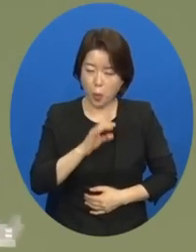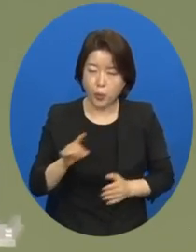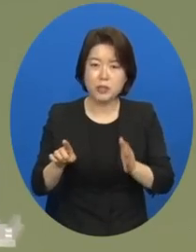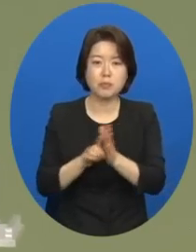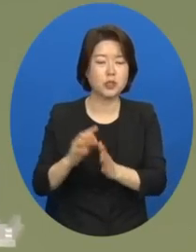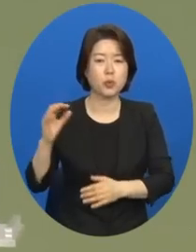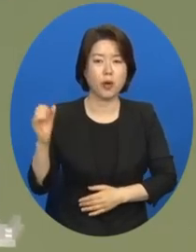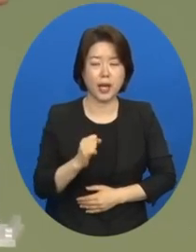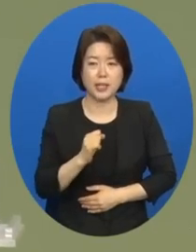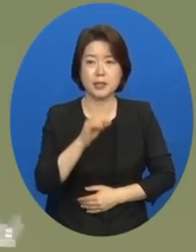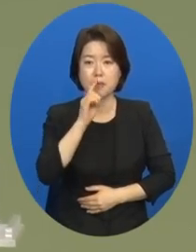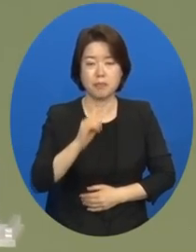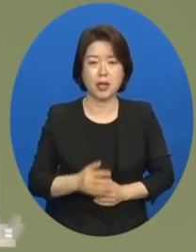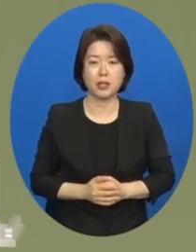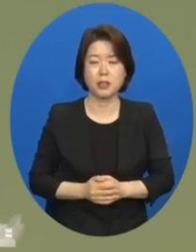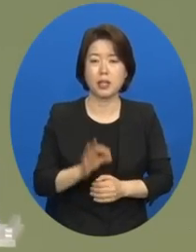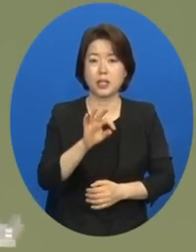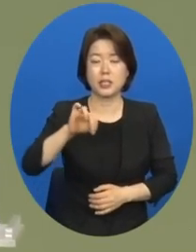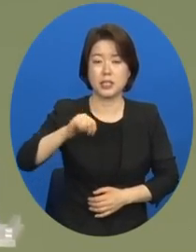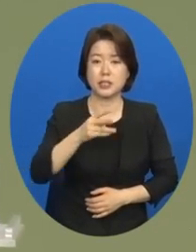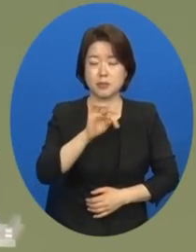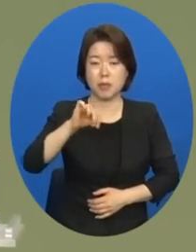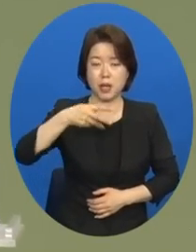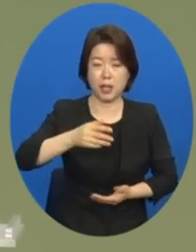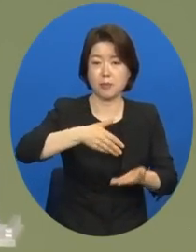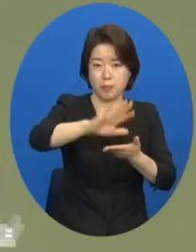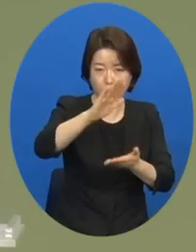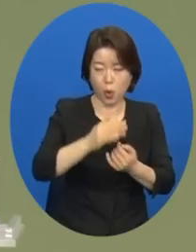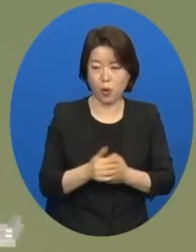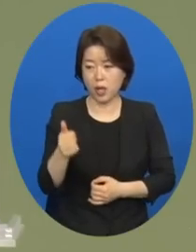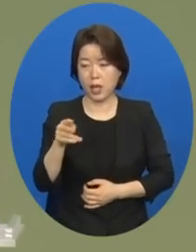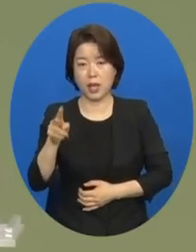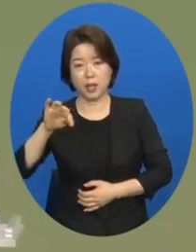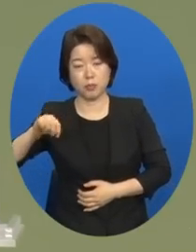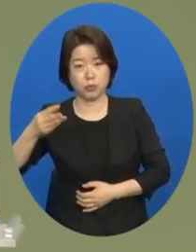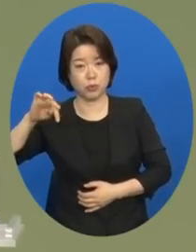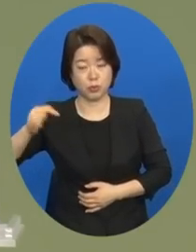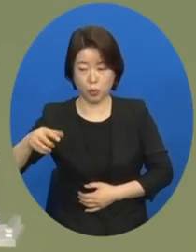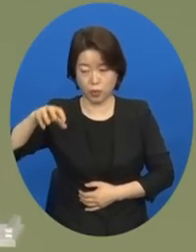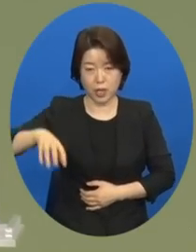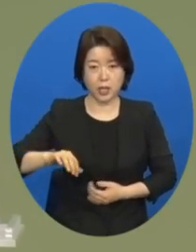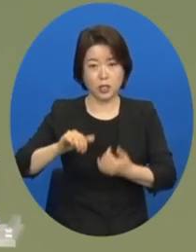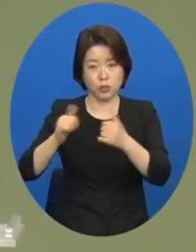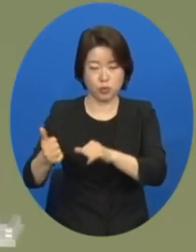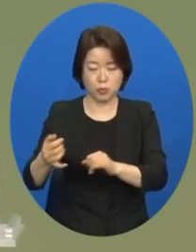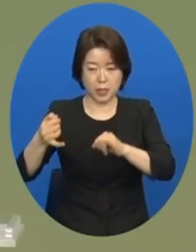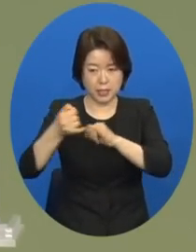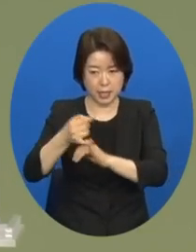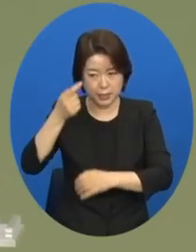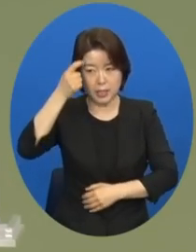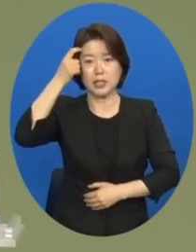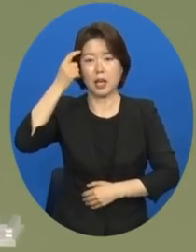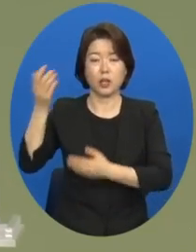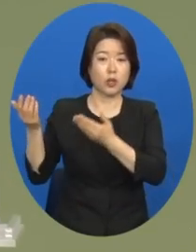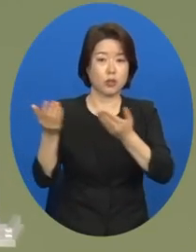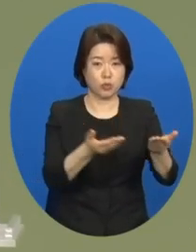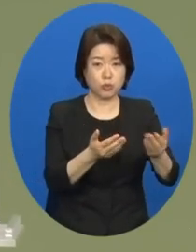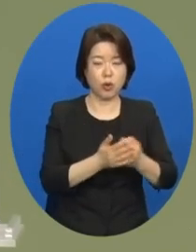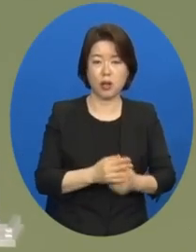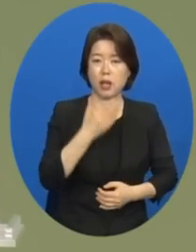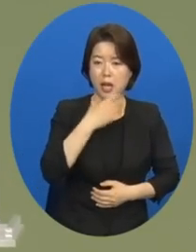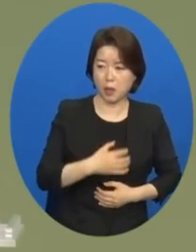내 이스마를 내쫓으라와 헤브론 땅에서 죽으면서 약속을 상기시켜 준 것을